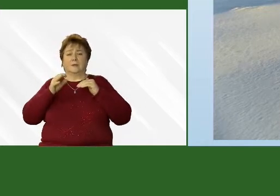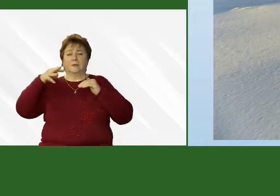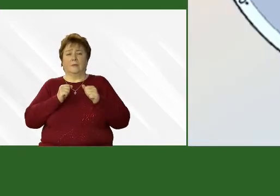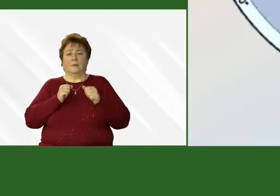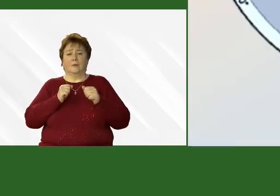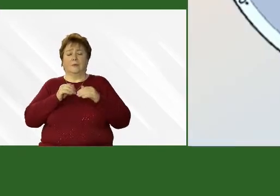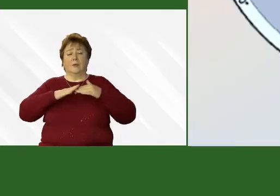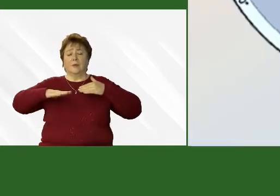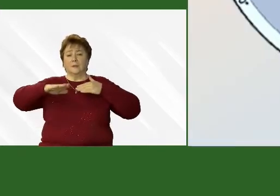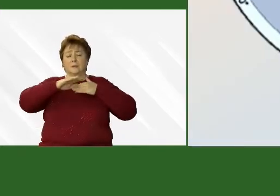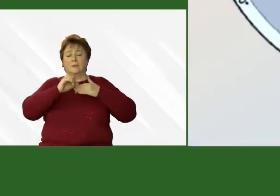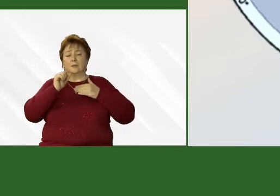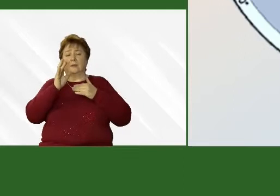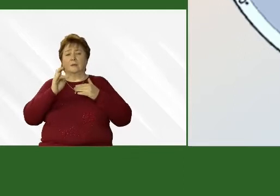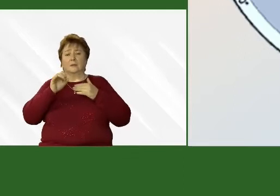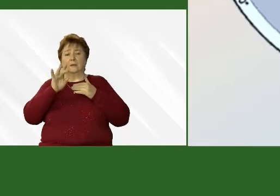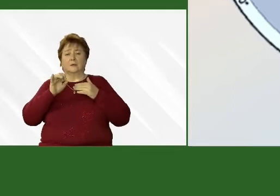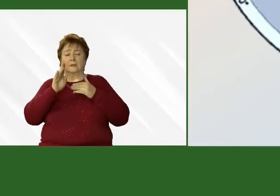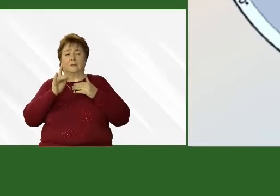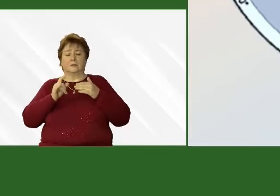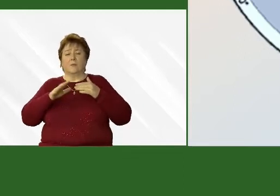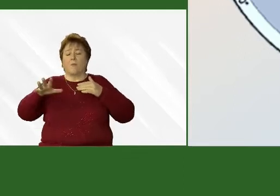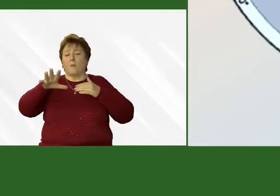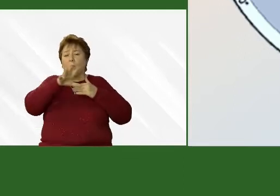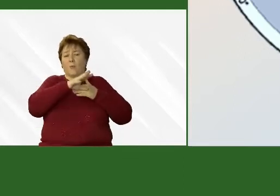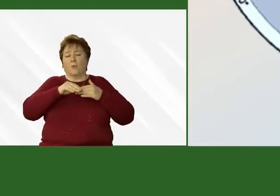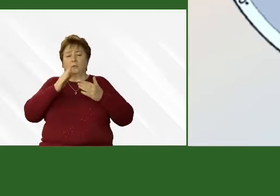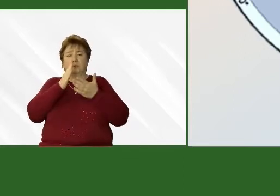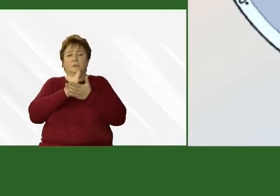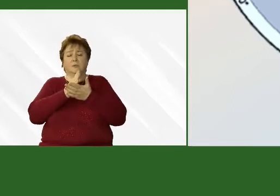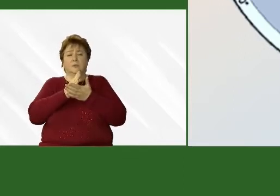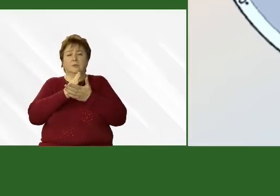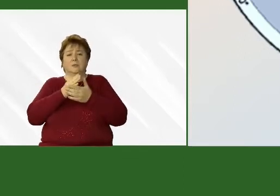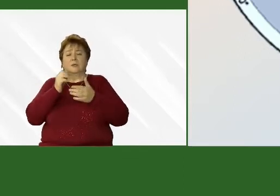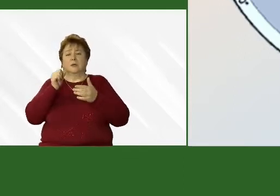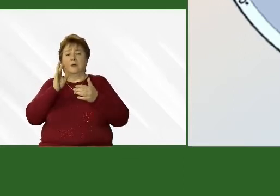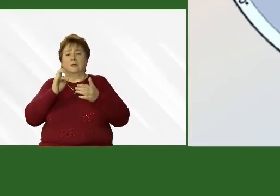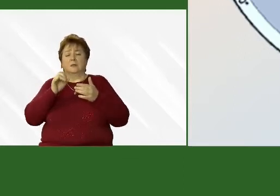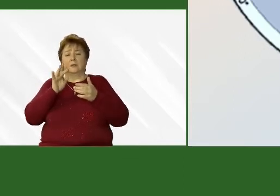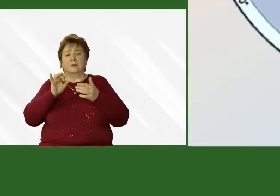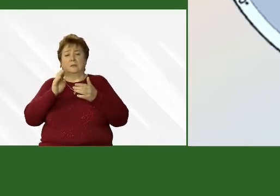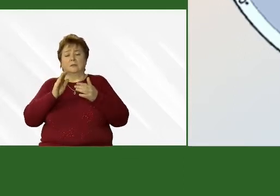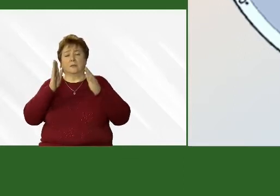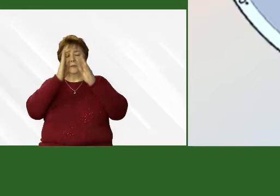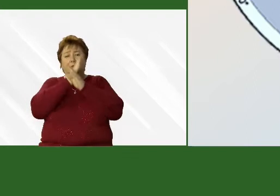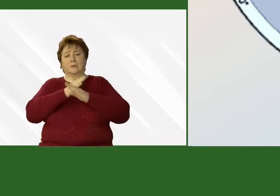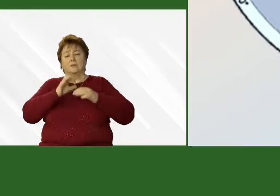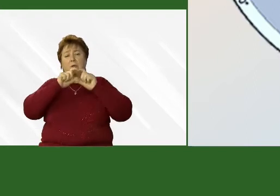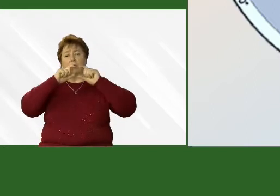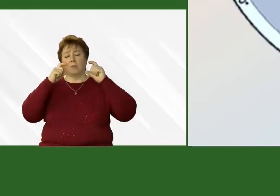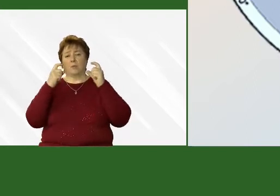моря. Территория Антарктиды практически полностью располагается в антарктическом климатическом